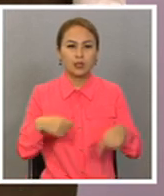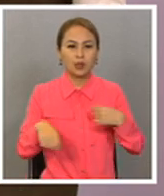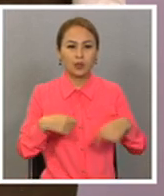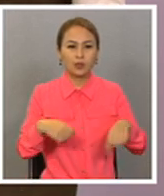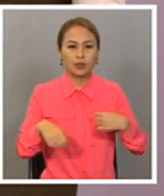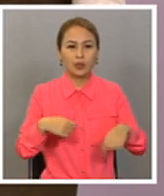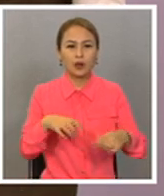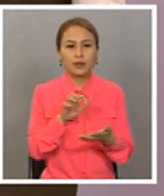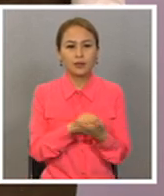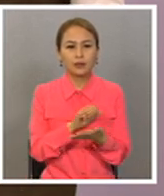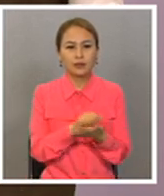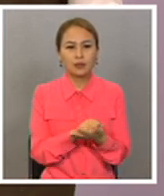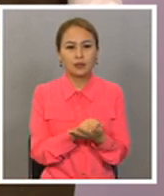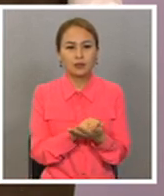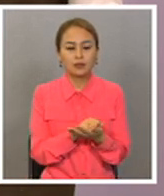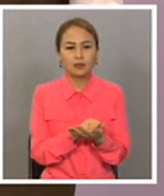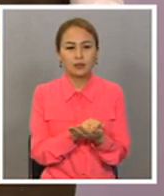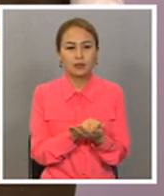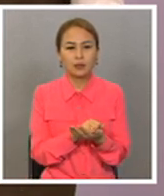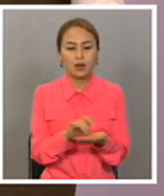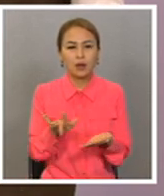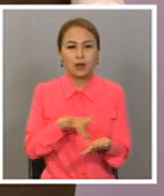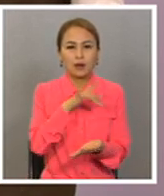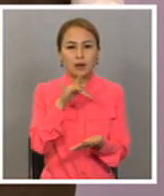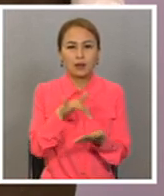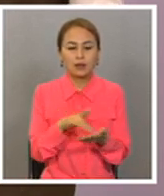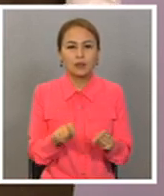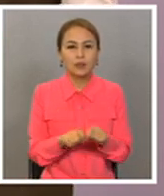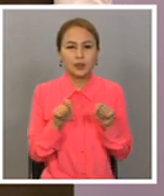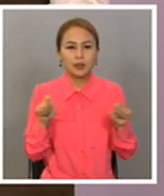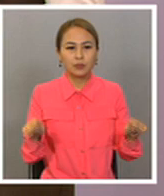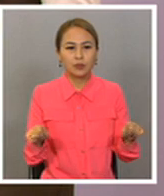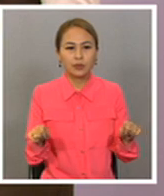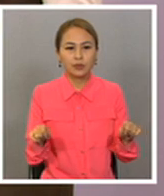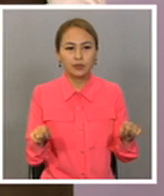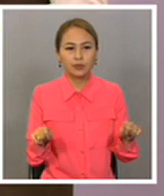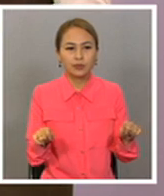Саудамен айналысты. Қалалар пайда болды.